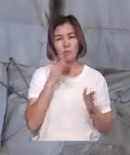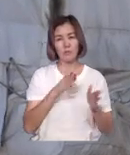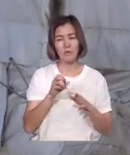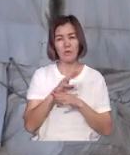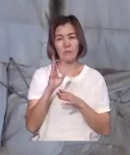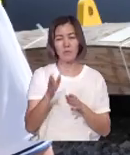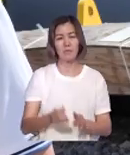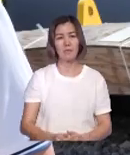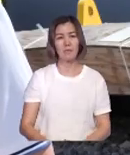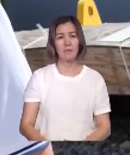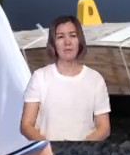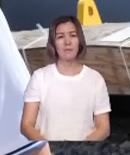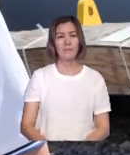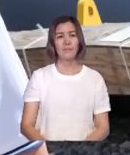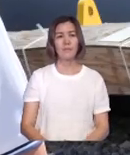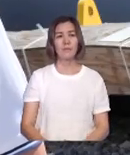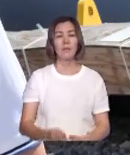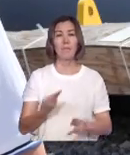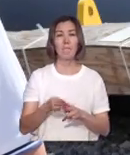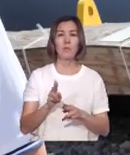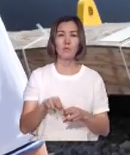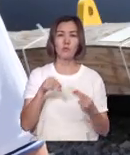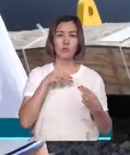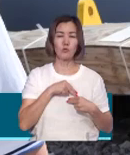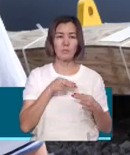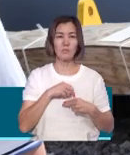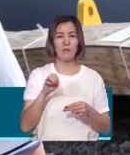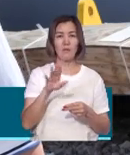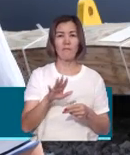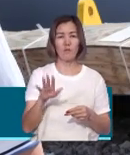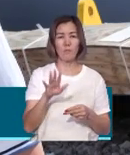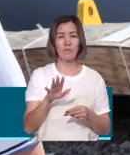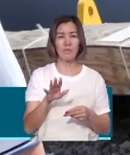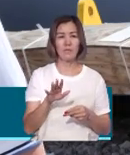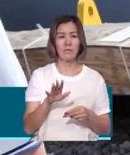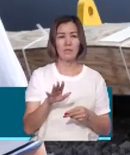қамтылады. Бұның жұмысы Европадан жаңағы